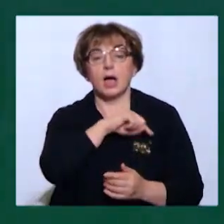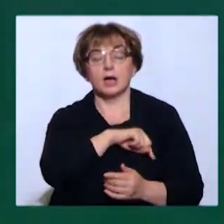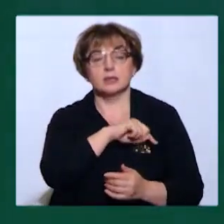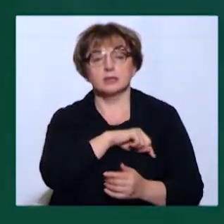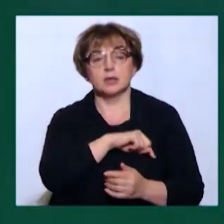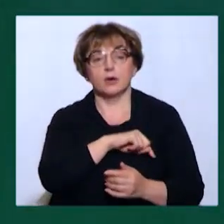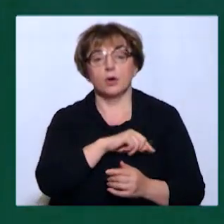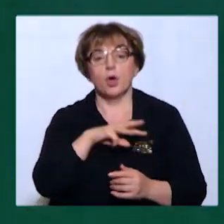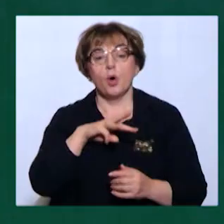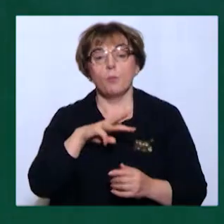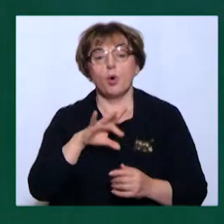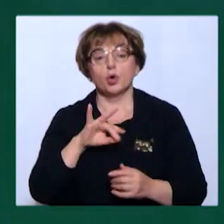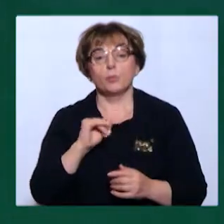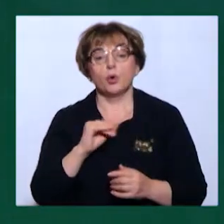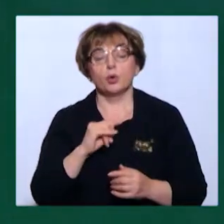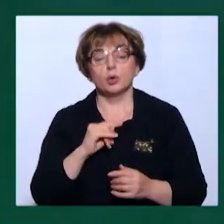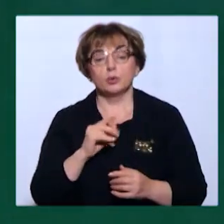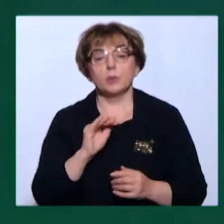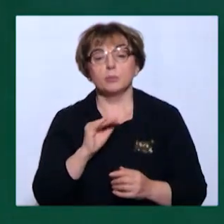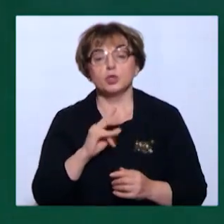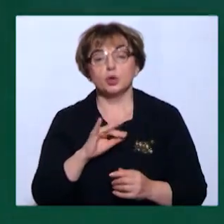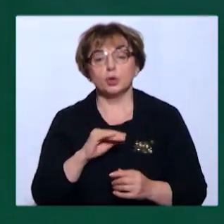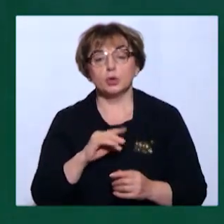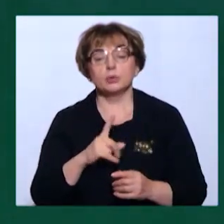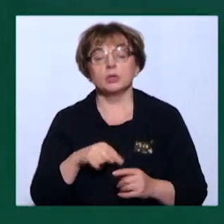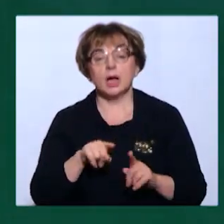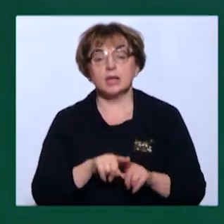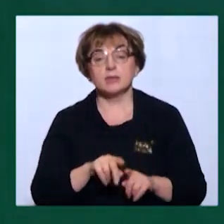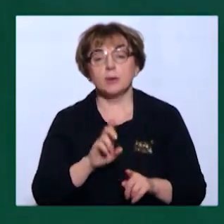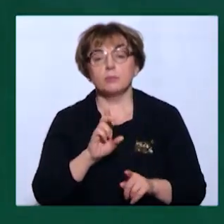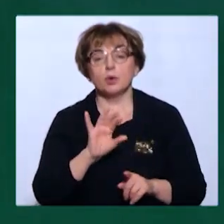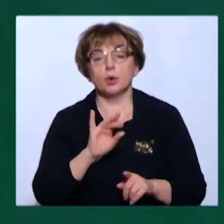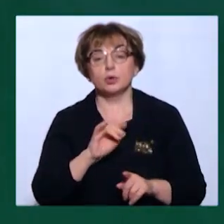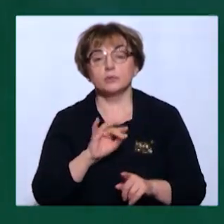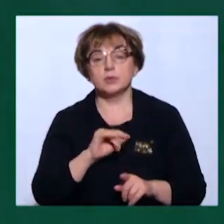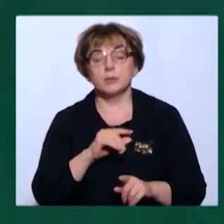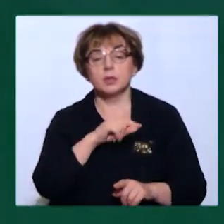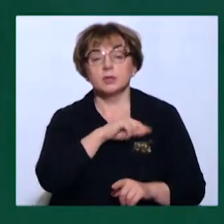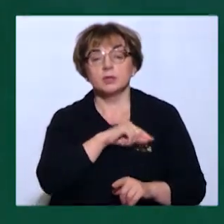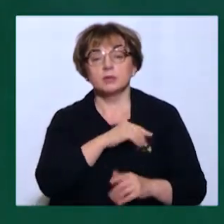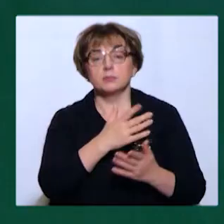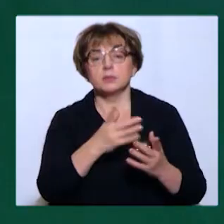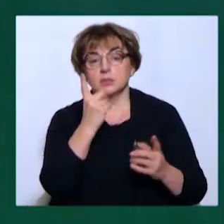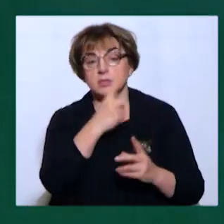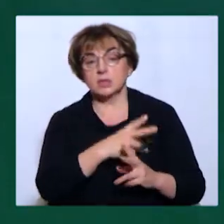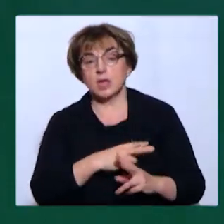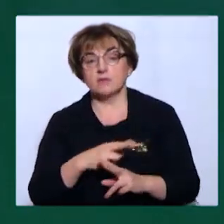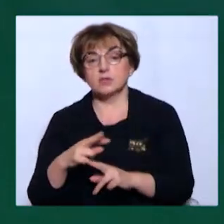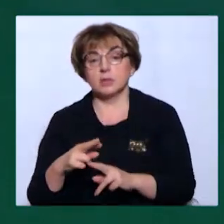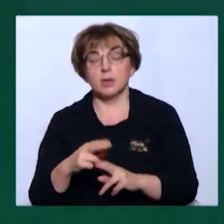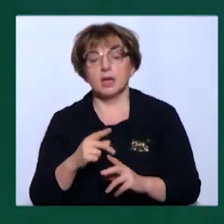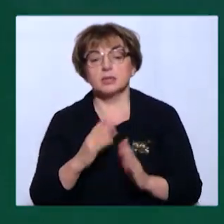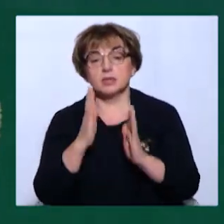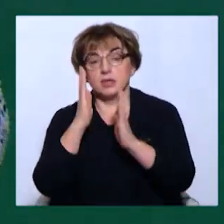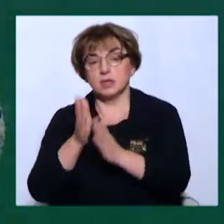ახასიათებს მორფოლოგიური, ფიზიოლოგიური და ბიოქიმიური ნიშანთვისებების მსგავსება. ეს